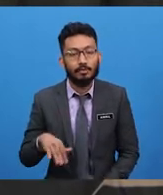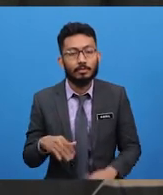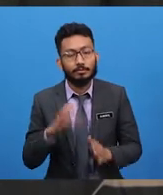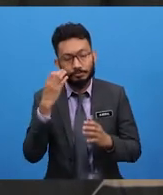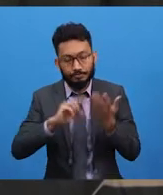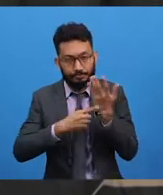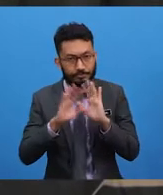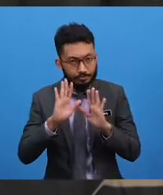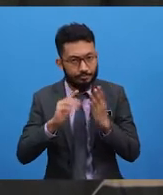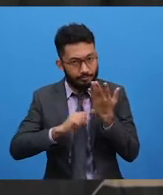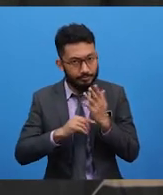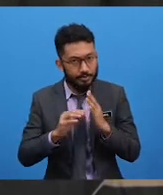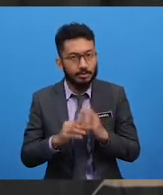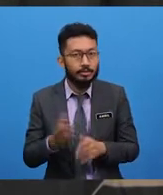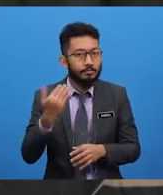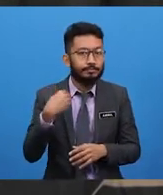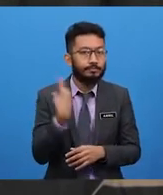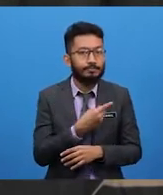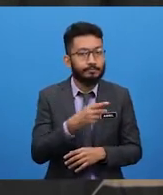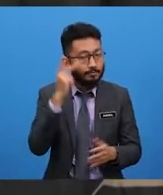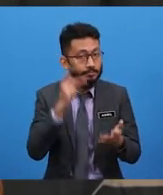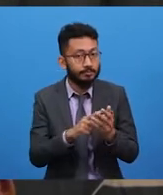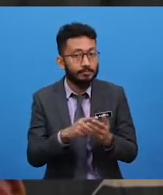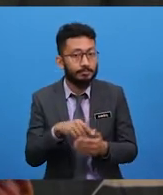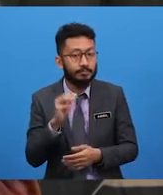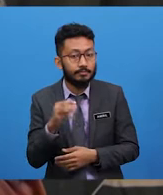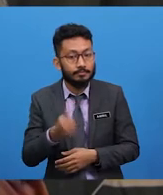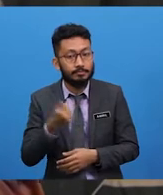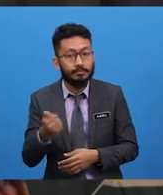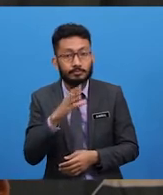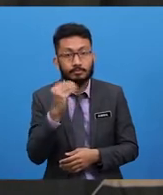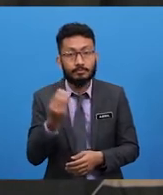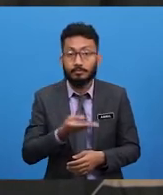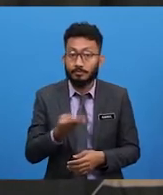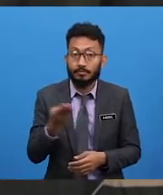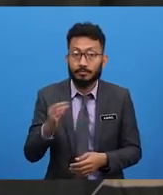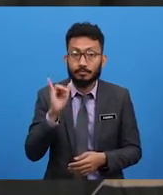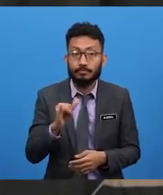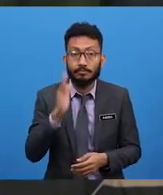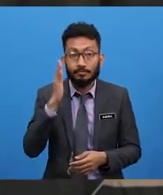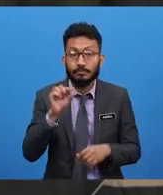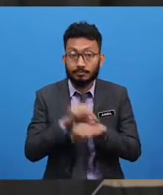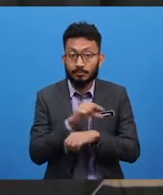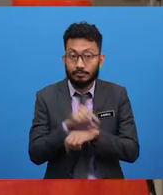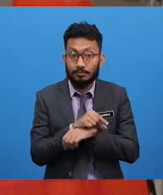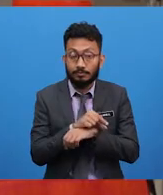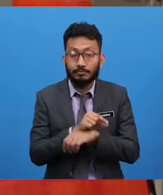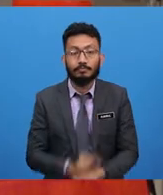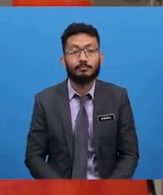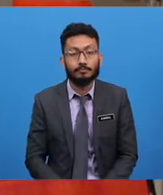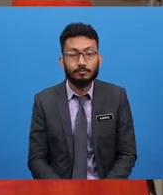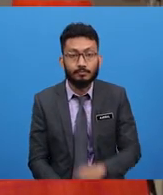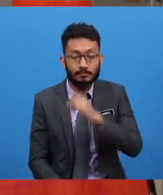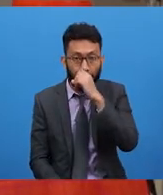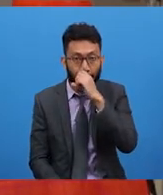amali, jom kita perkenalkan dahulu alatan dan bahan yang akan digunakan untuk menghasilkan batik cetak.